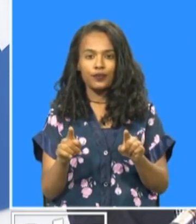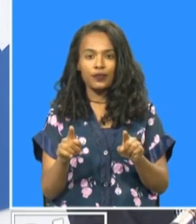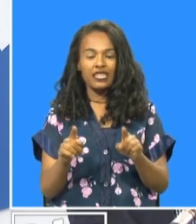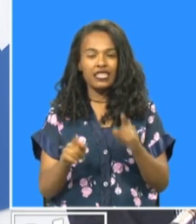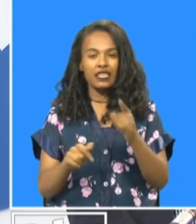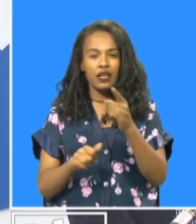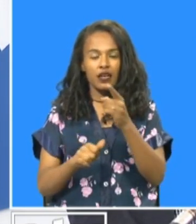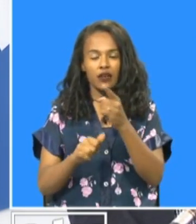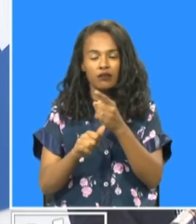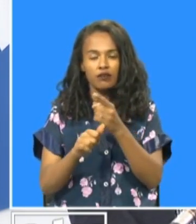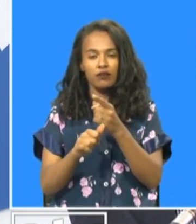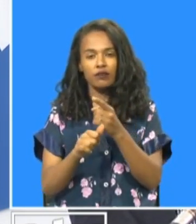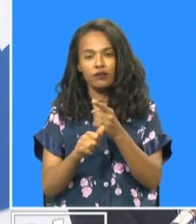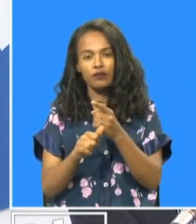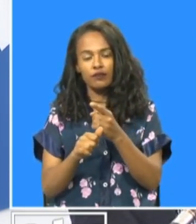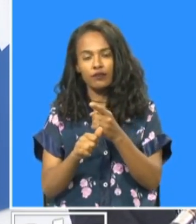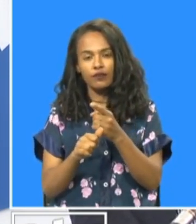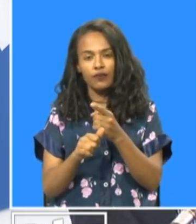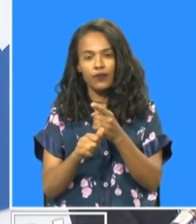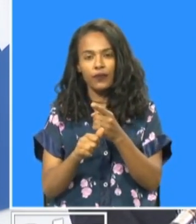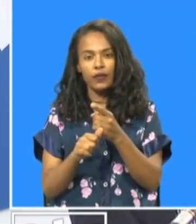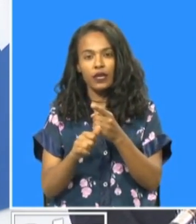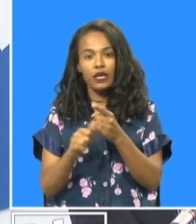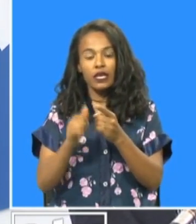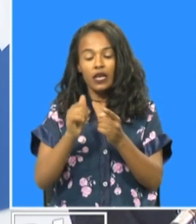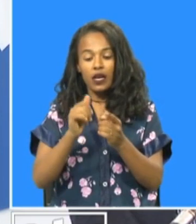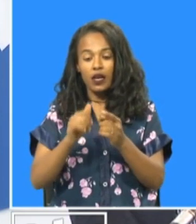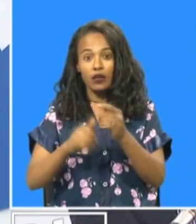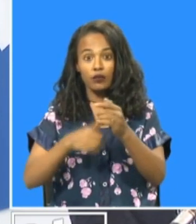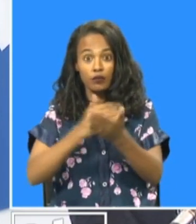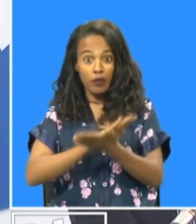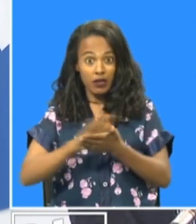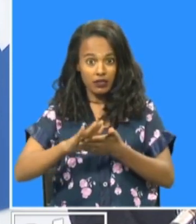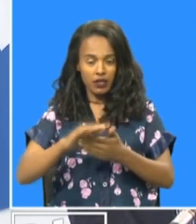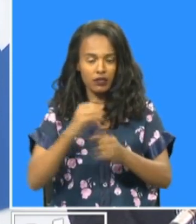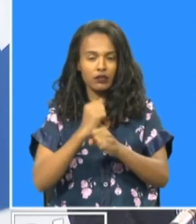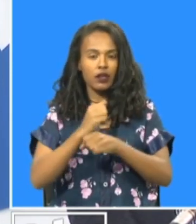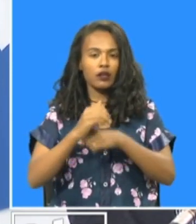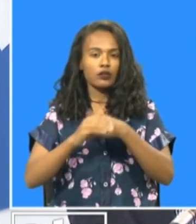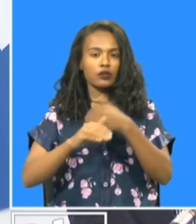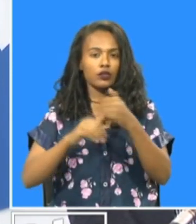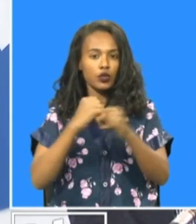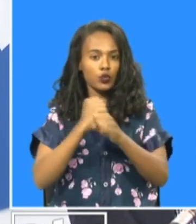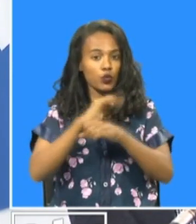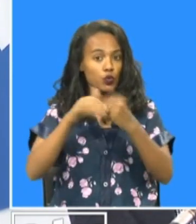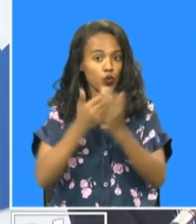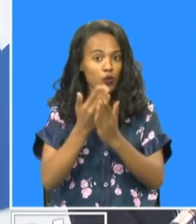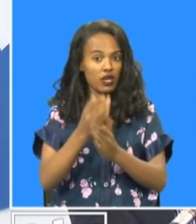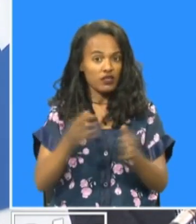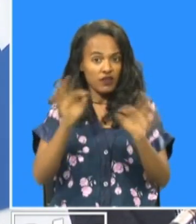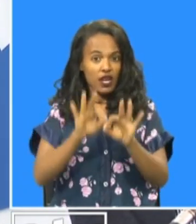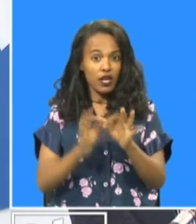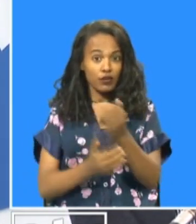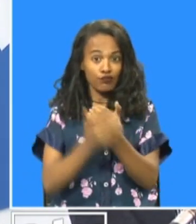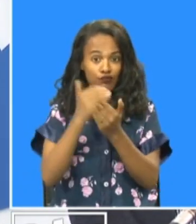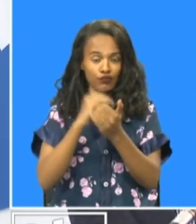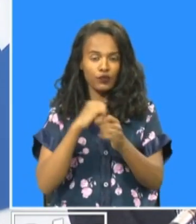የዲስኢንፌክት የማድረግ ወይም ደግሞ የማጽዳት ስራ ተሰርቶ ሁሉንም አስፈላጊው የመሸፈን ስራ